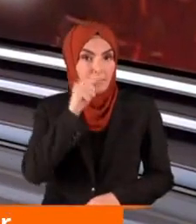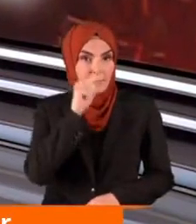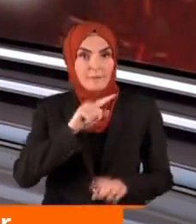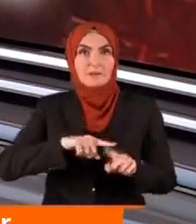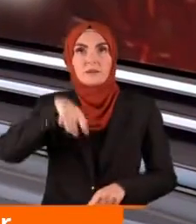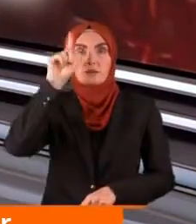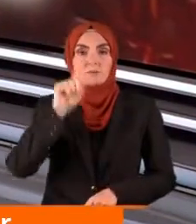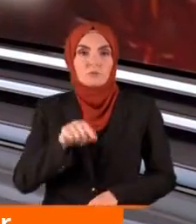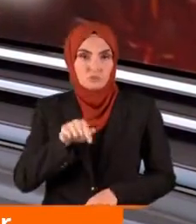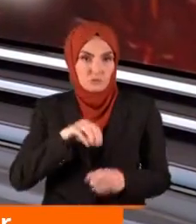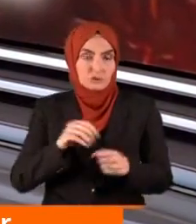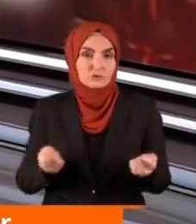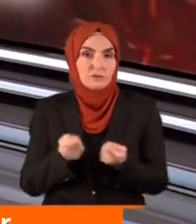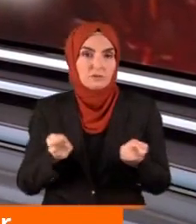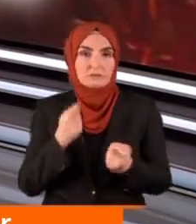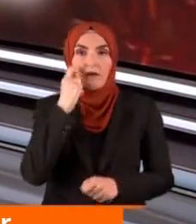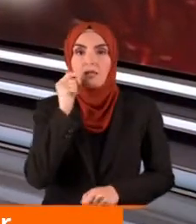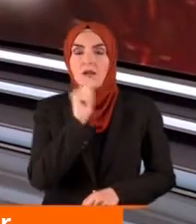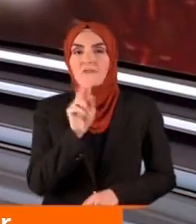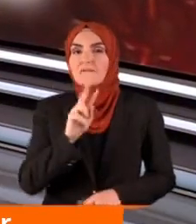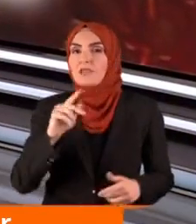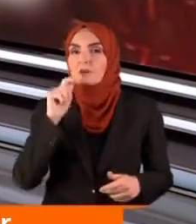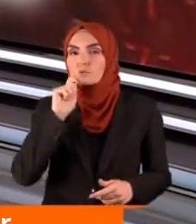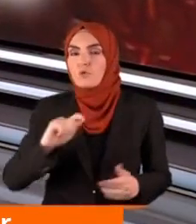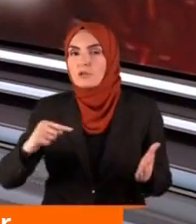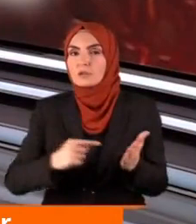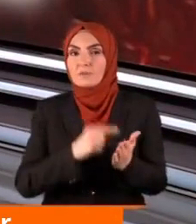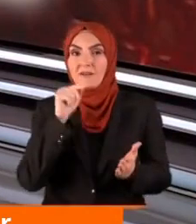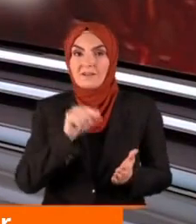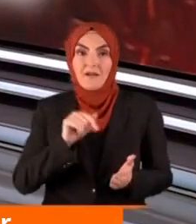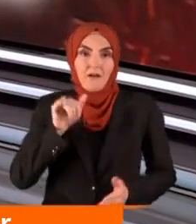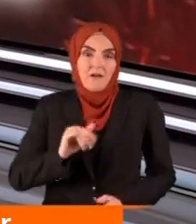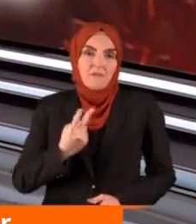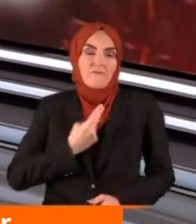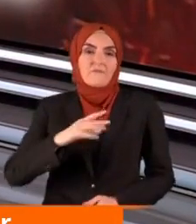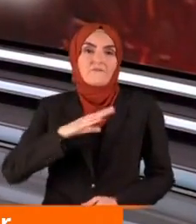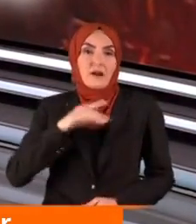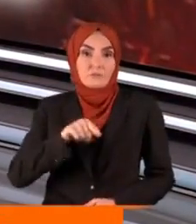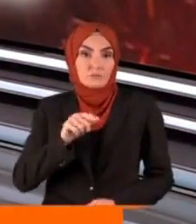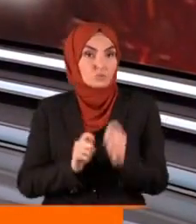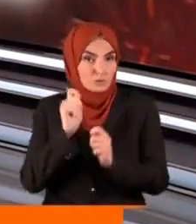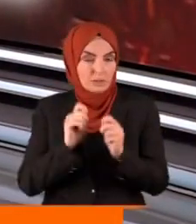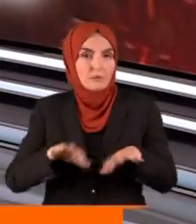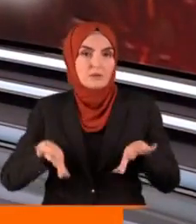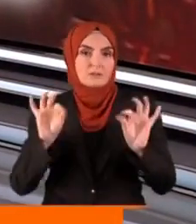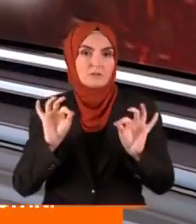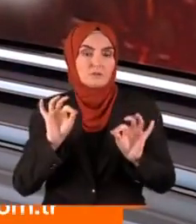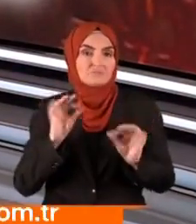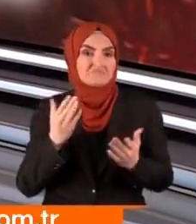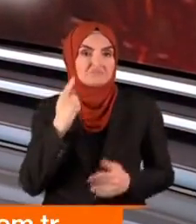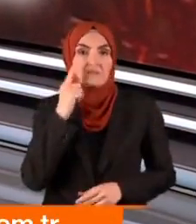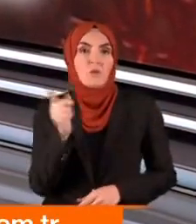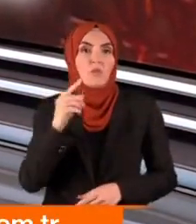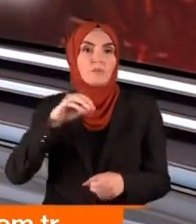pazar mesaisini buna ayırdı. Ankara, Viyana Sözleşmesi'nden doğan hakkını kullanmaya hazırlanıyor. Peki, diplomaside persona non